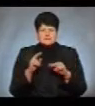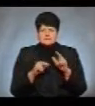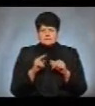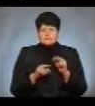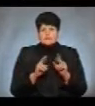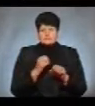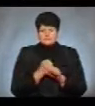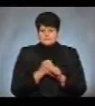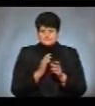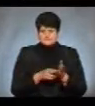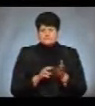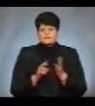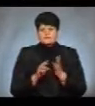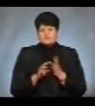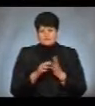виражена,